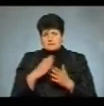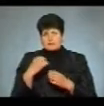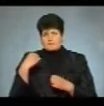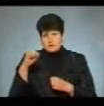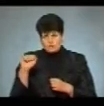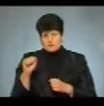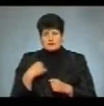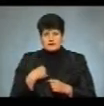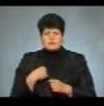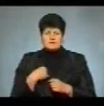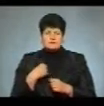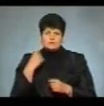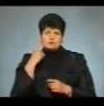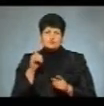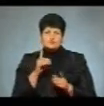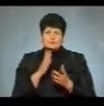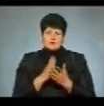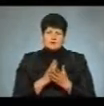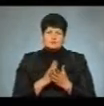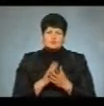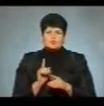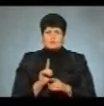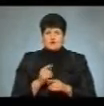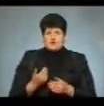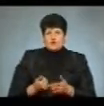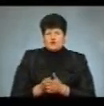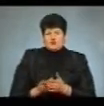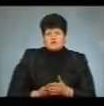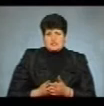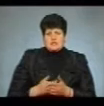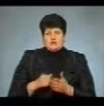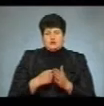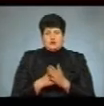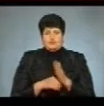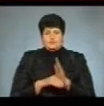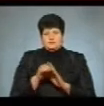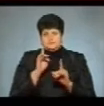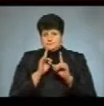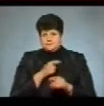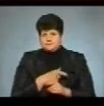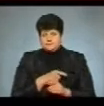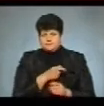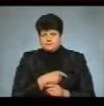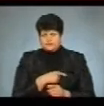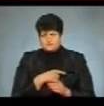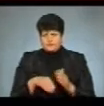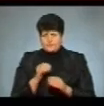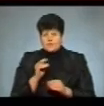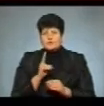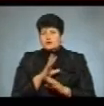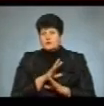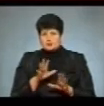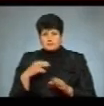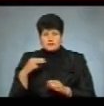і я думаю, що ми маємо нормально дожити, скажімо так, до парламентських виборів. Ну, власне, хто б не був президентом, все одно